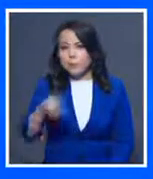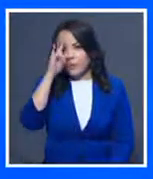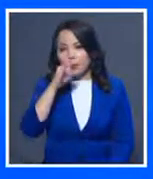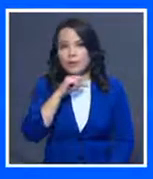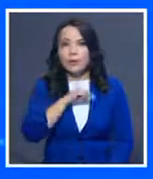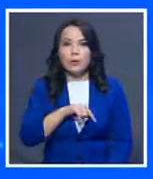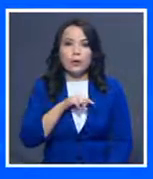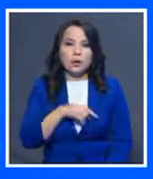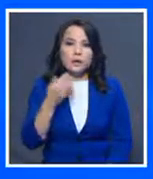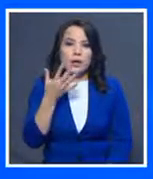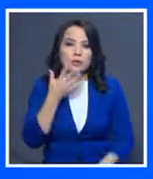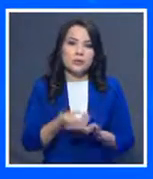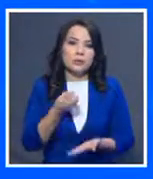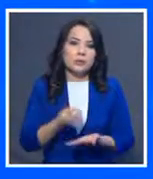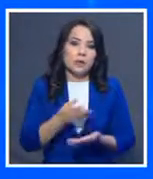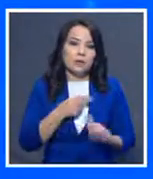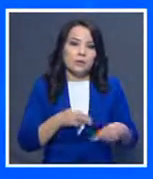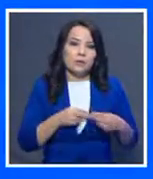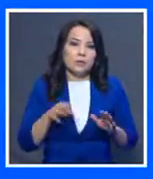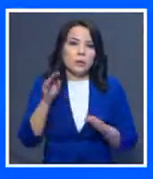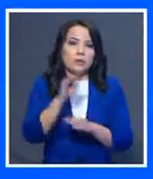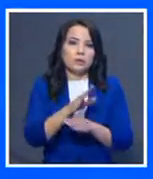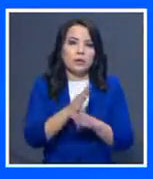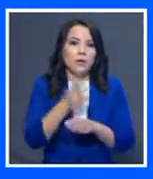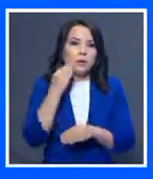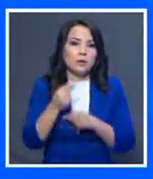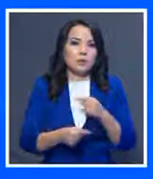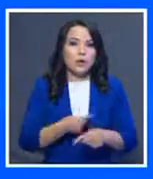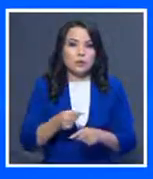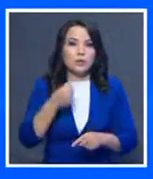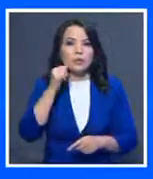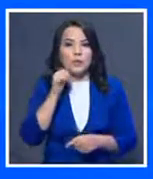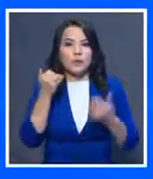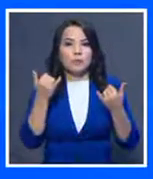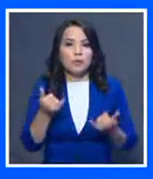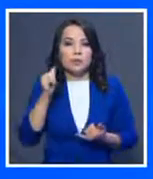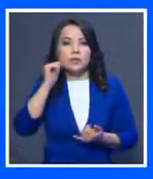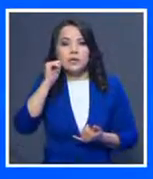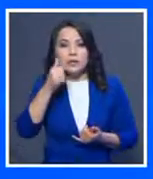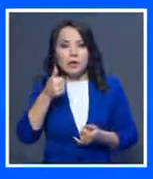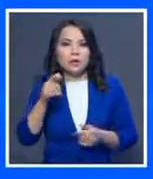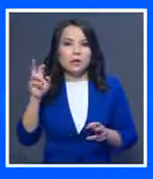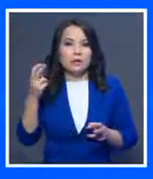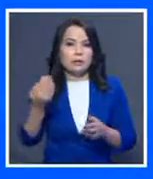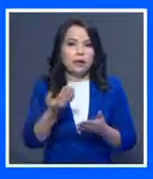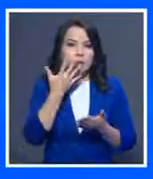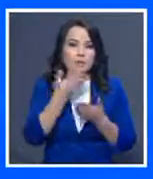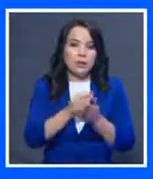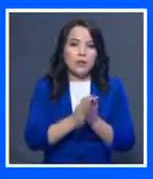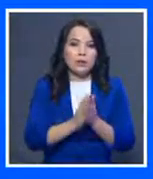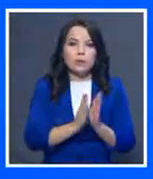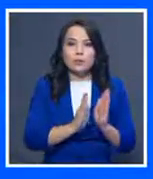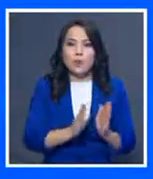Қазақ руханияты тағы бір құнды еңбекпен толықты. Алматыда дәстүр, кеше, бүгін, ертең атты этнографиялық 4 томдық